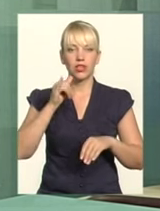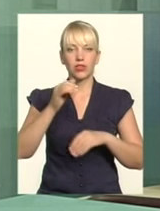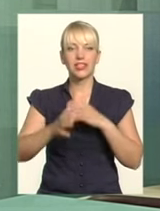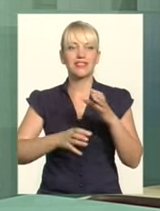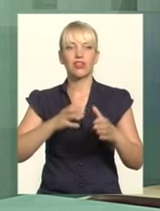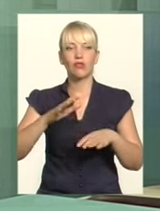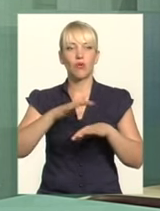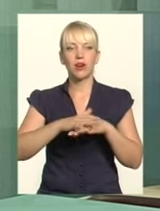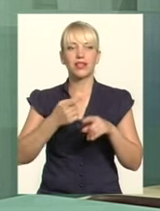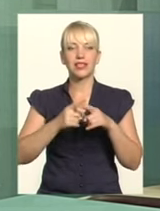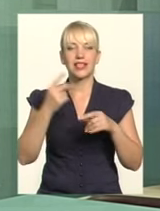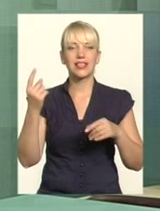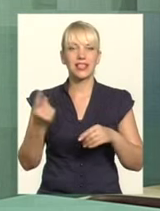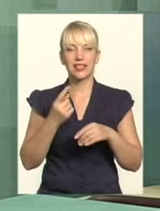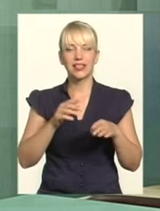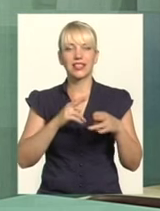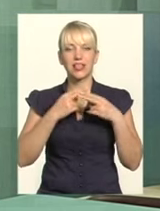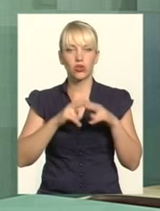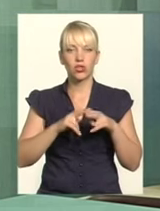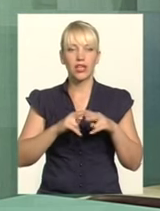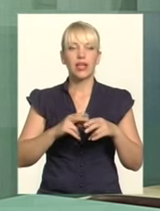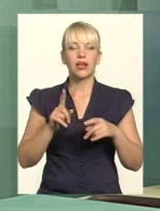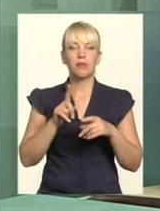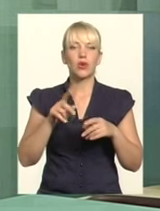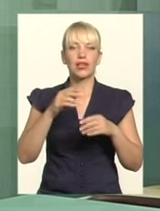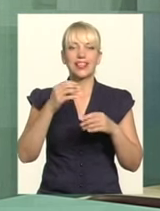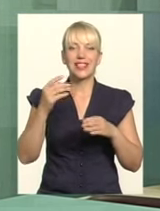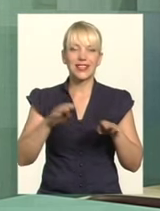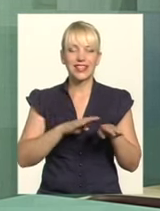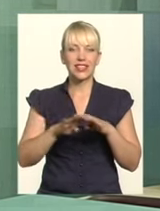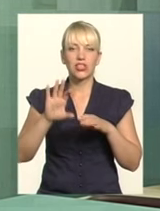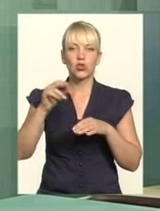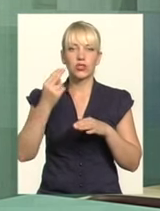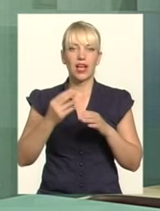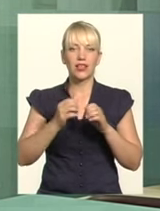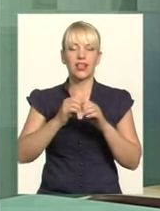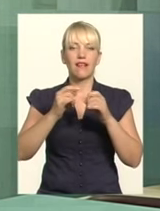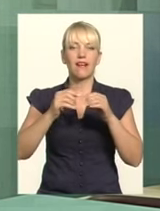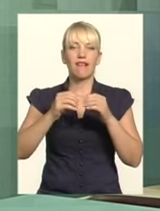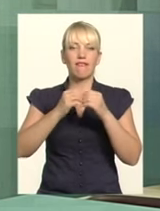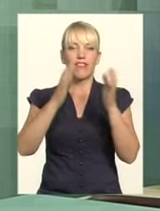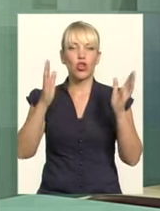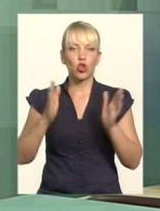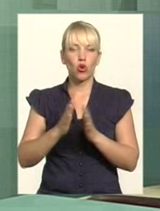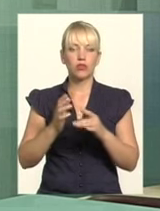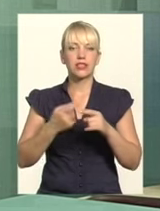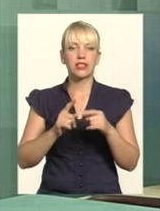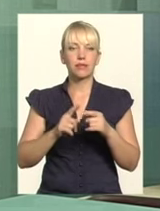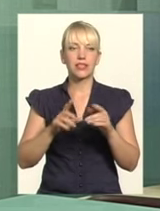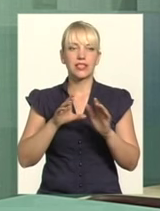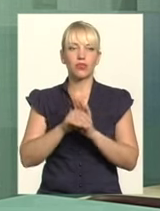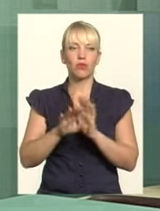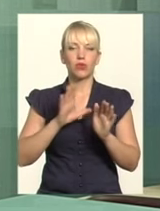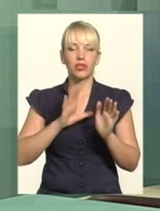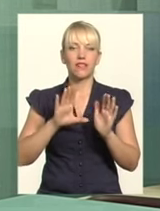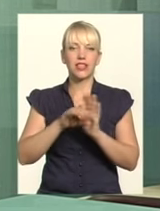Це єдина технологія прийому громадян, єдиного соціального вікна. Воно все запроваджено в управліннях соцзахисту населення. І як складова були